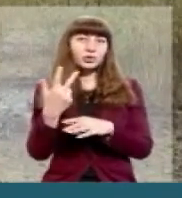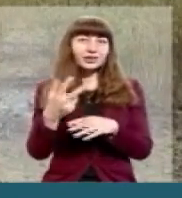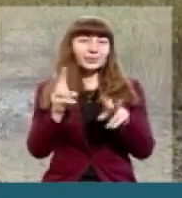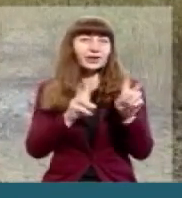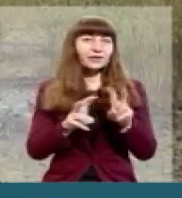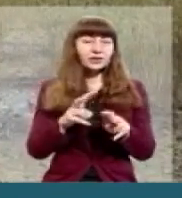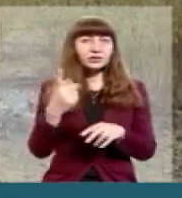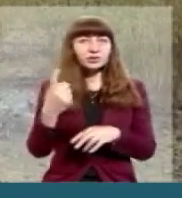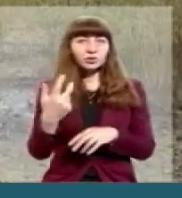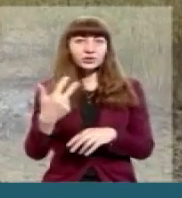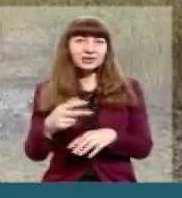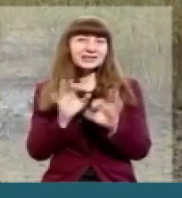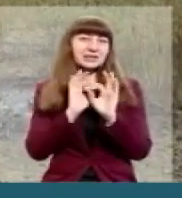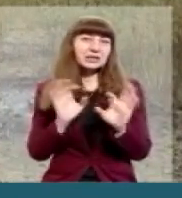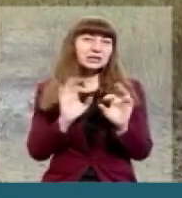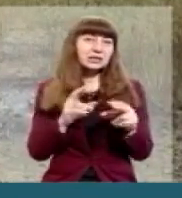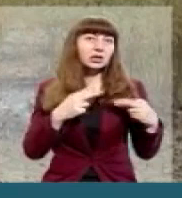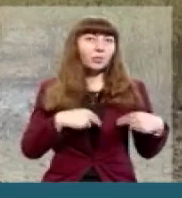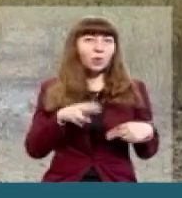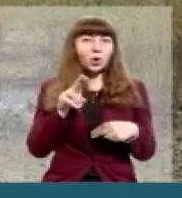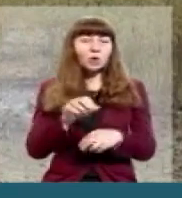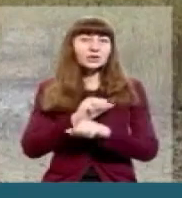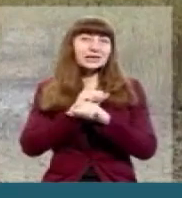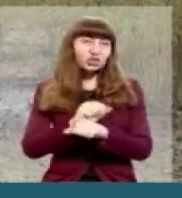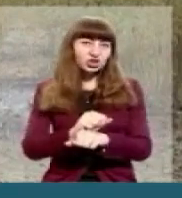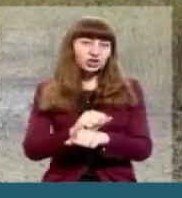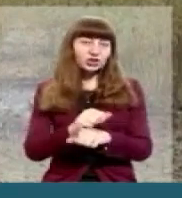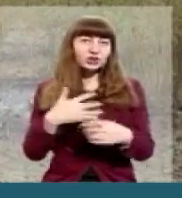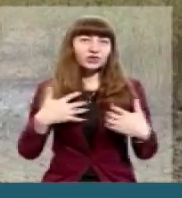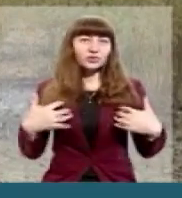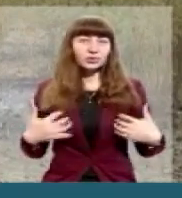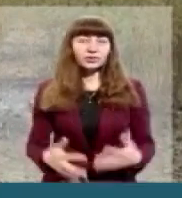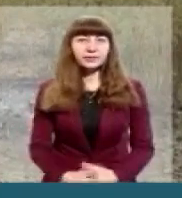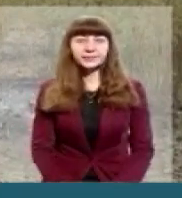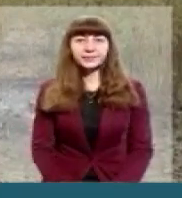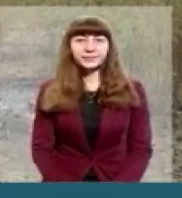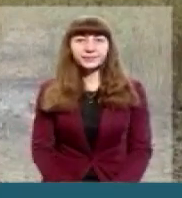103 рет және 130 түсіндірме жұмыстарын жүргізген. Жанар Ержанова, Темірлан Жамбылов, Қостанай телеарнасы.